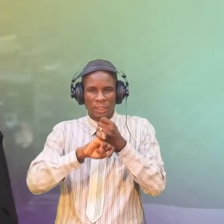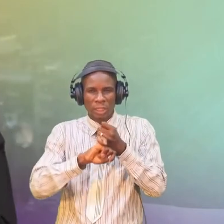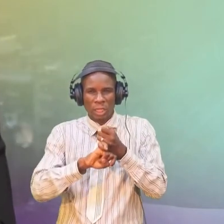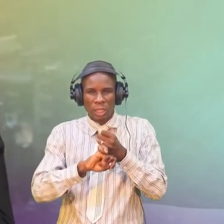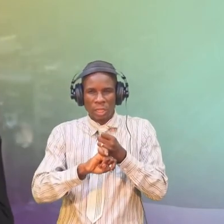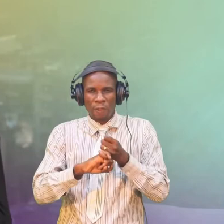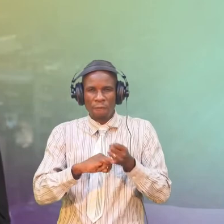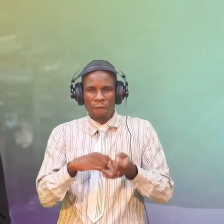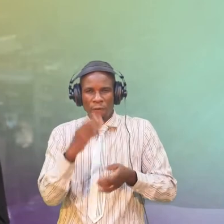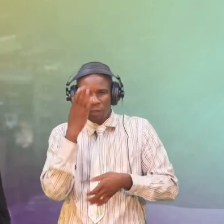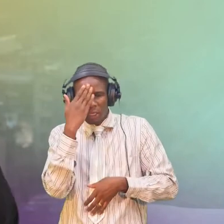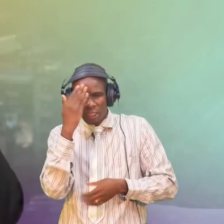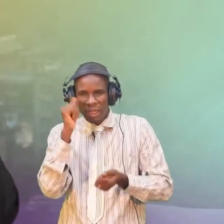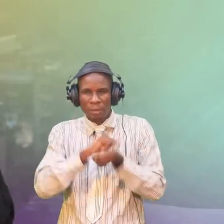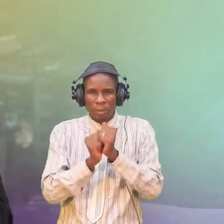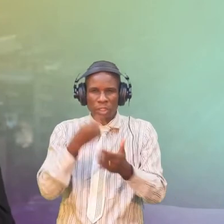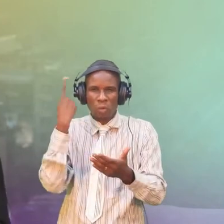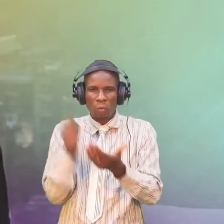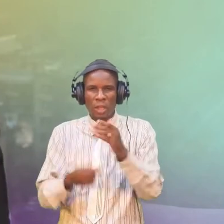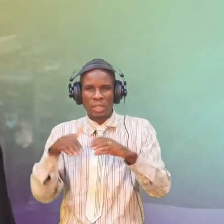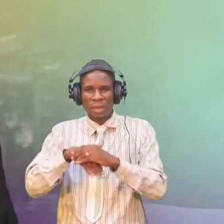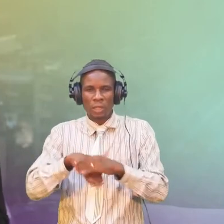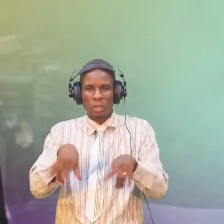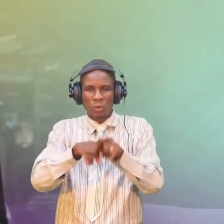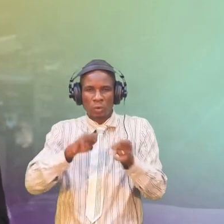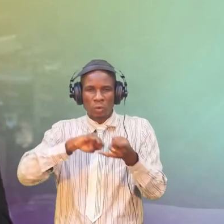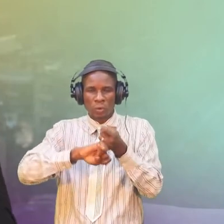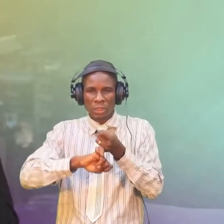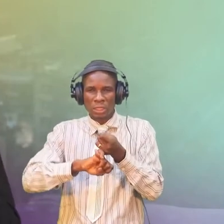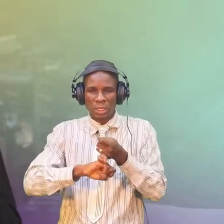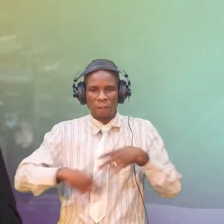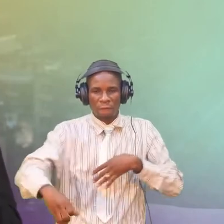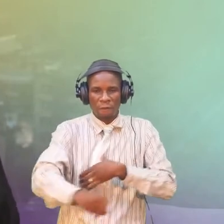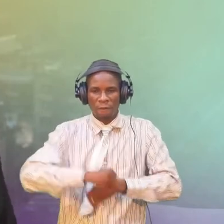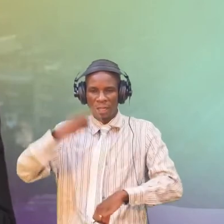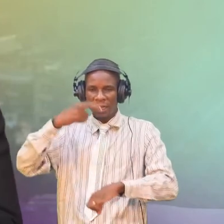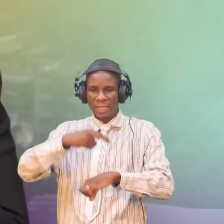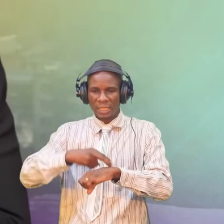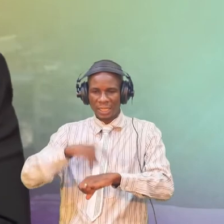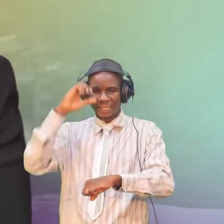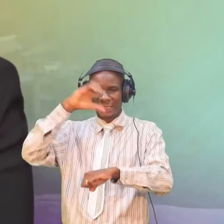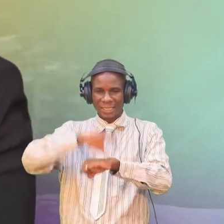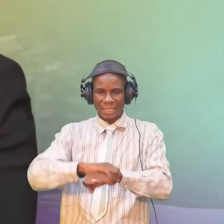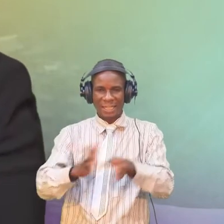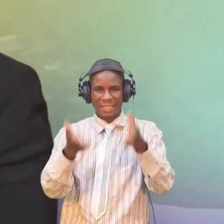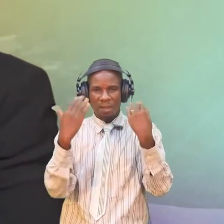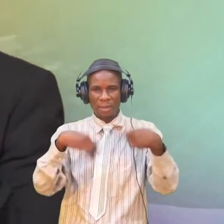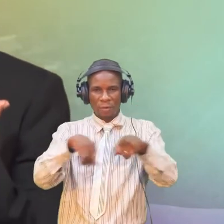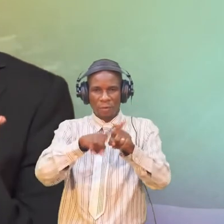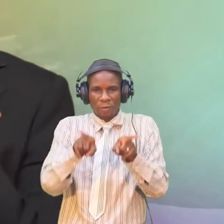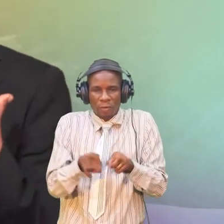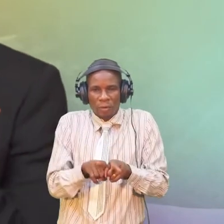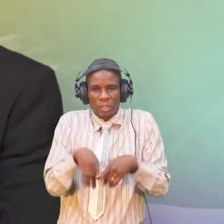Faites l'inventaire de votre mariage. Hebu piga hesabu ya nyakati ambazo mumekaa pamoja, mnashikana